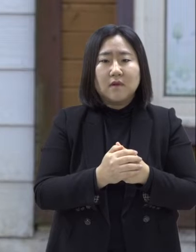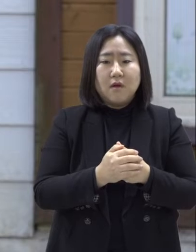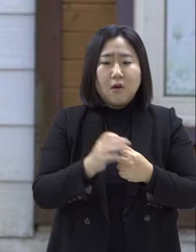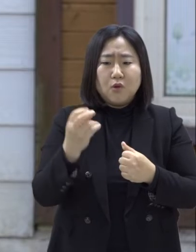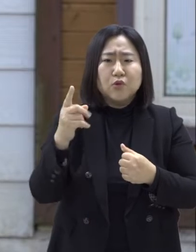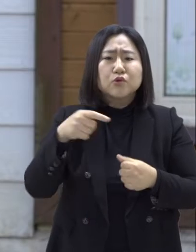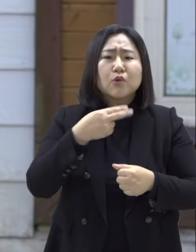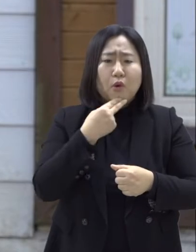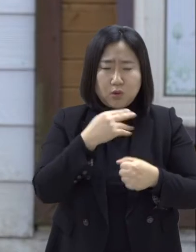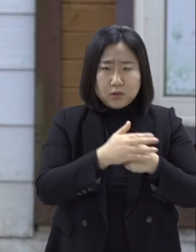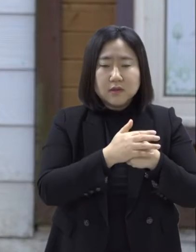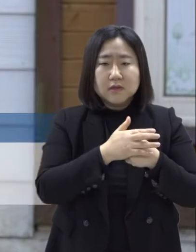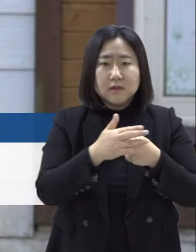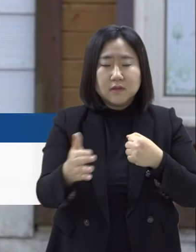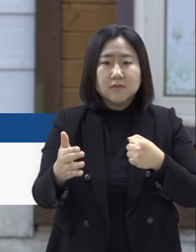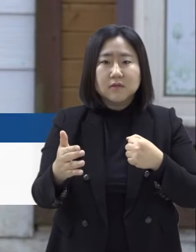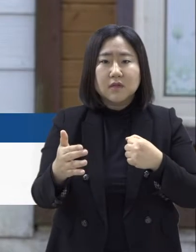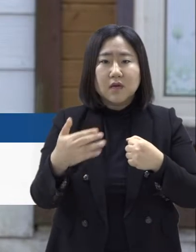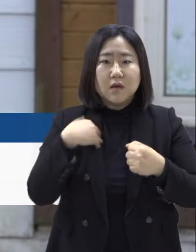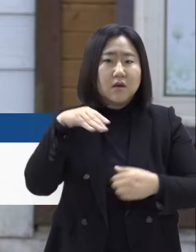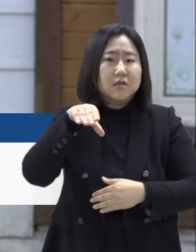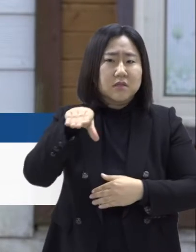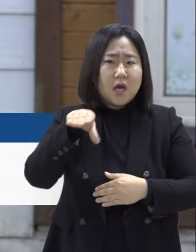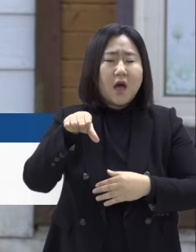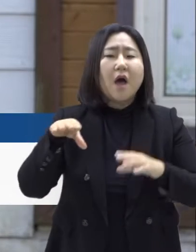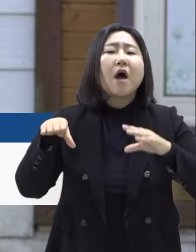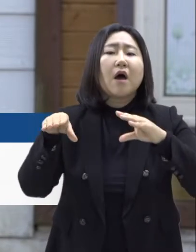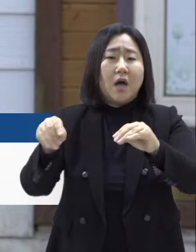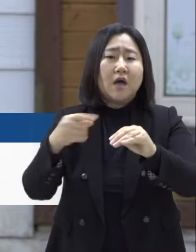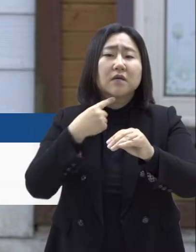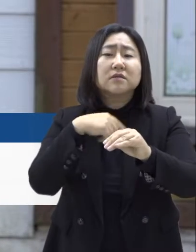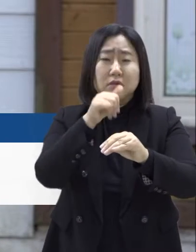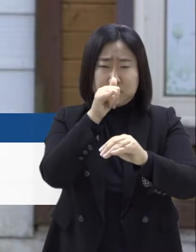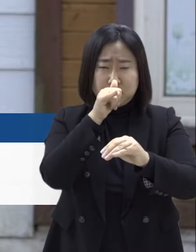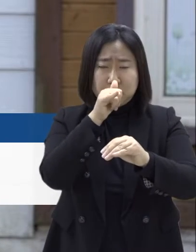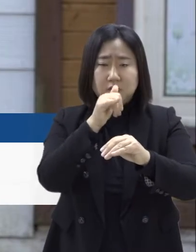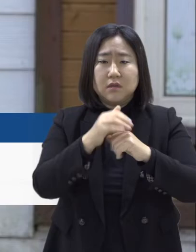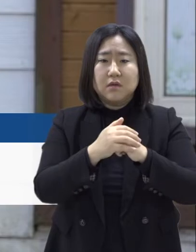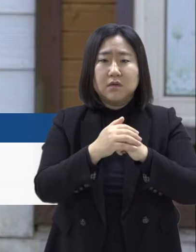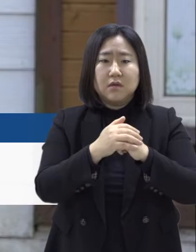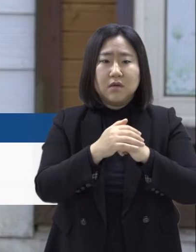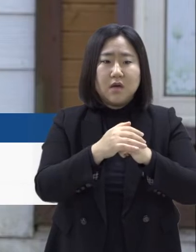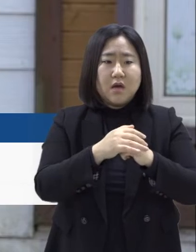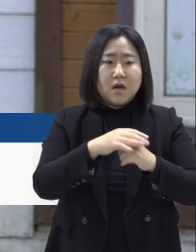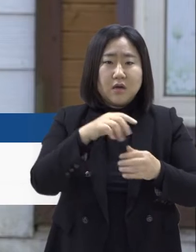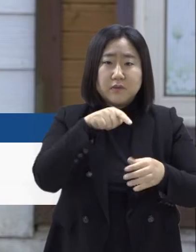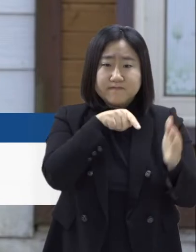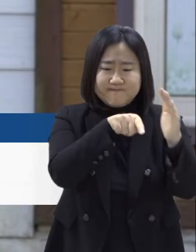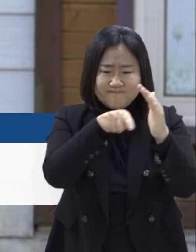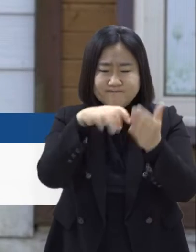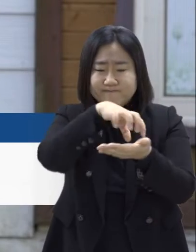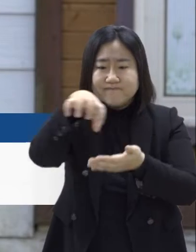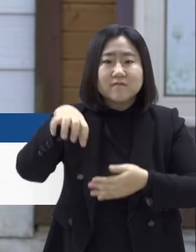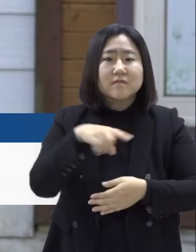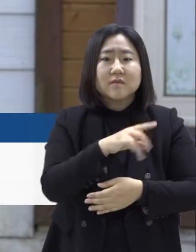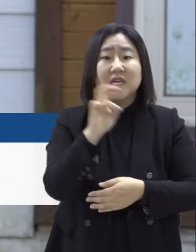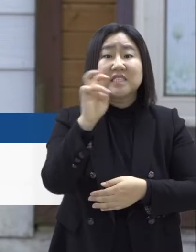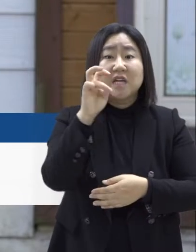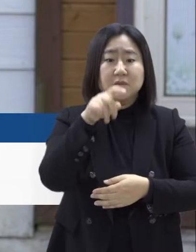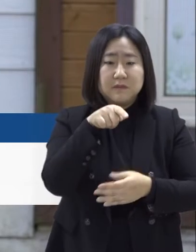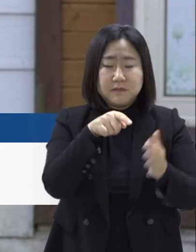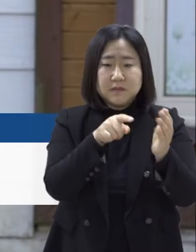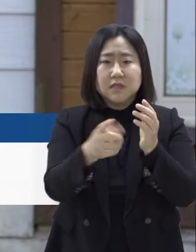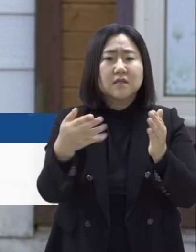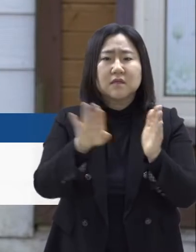요소수가 없어서 저희 차량이 중단되어 있는 가운데 있었습니다. 한 30군데를 주요소를 저희들이